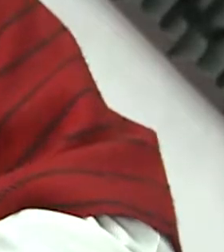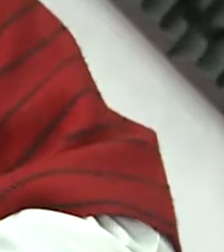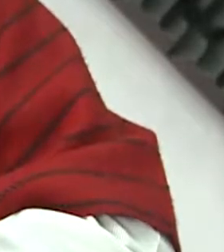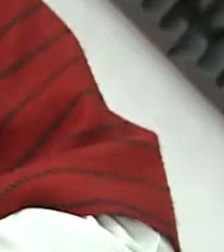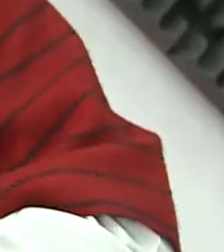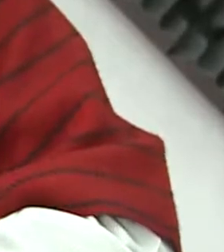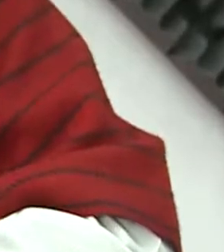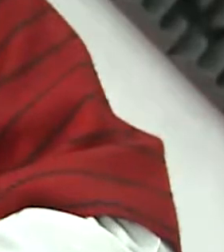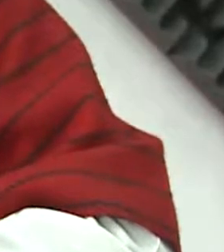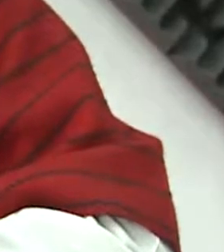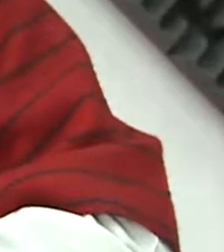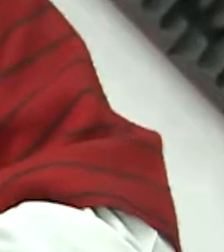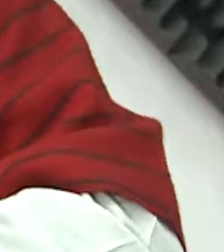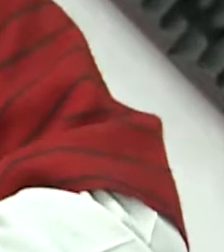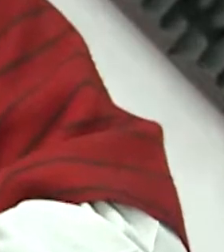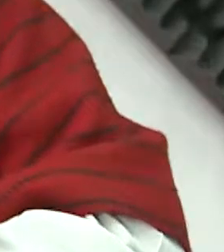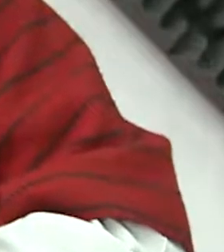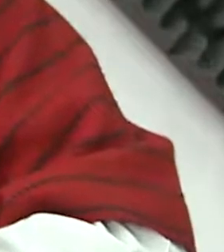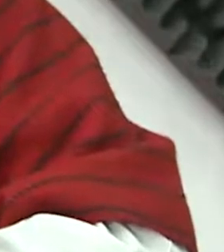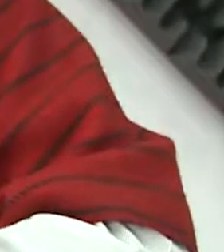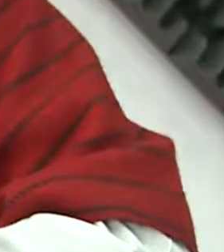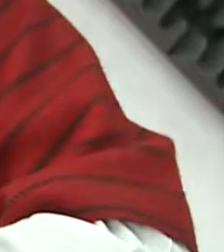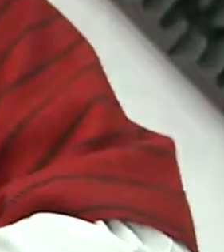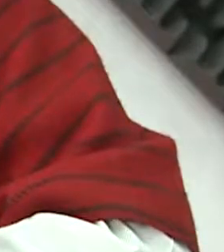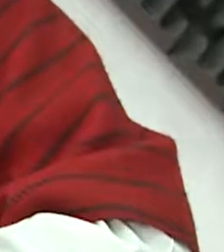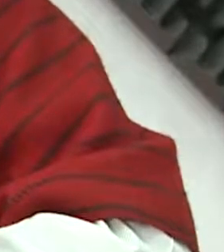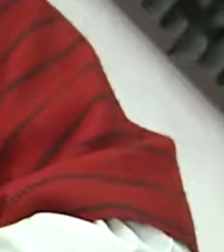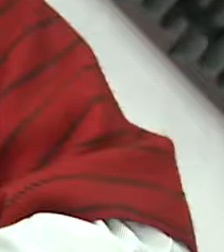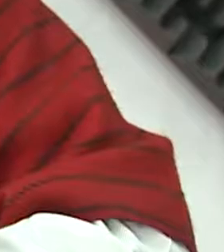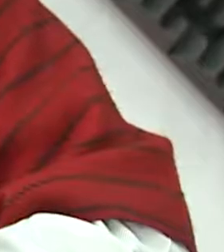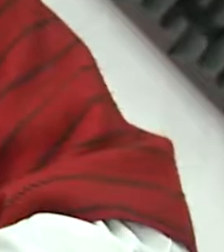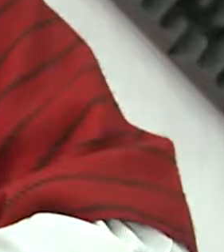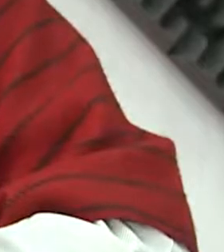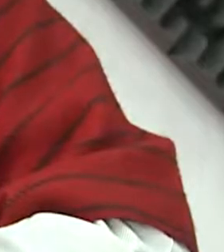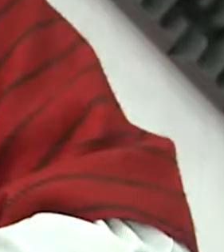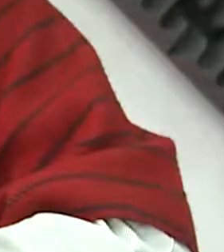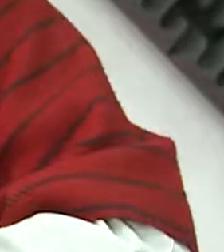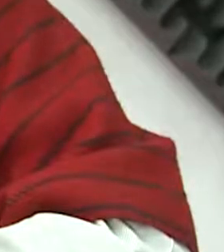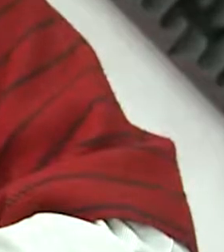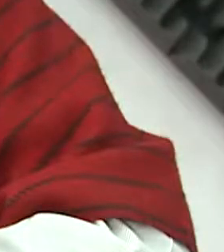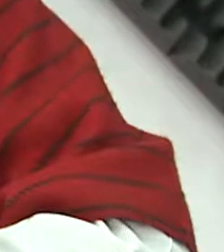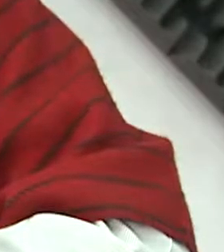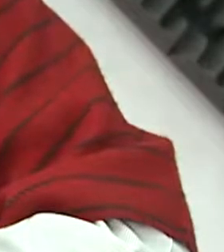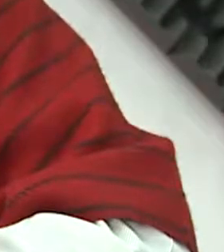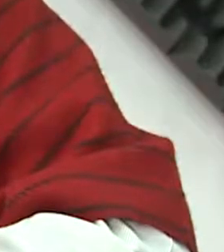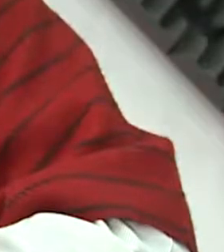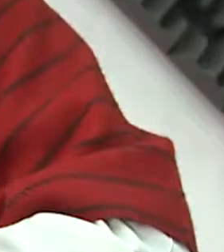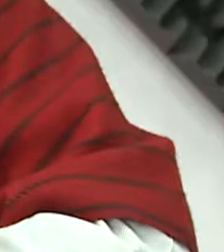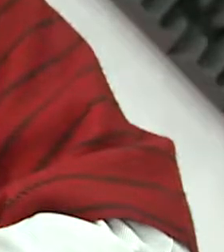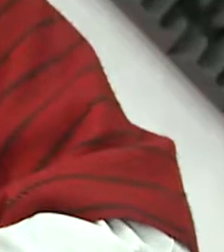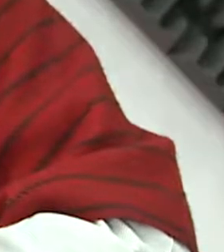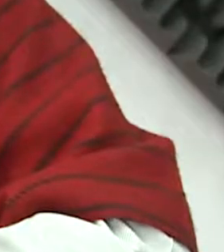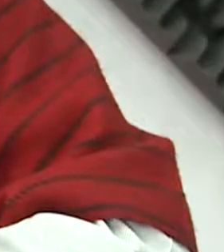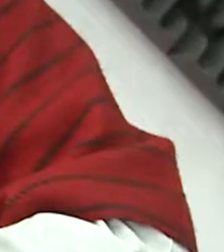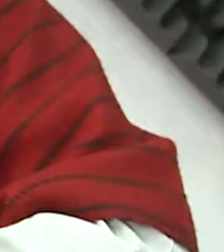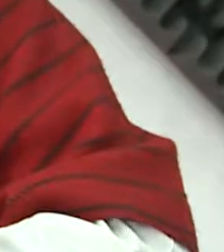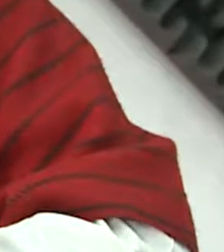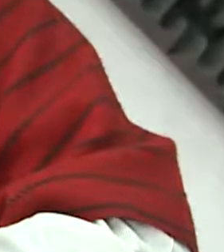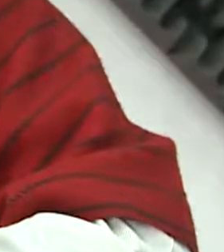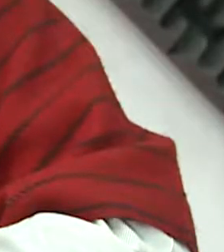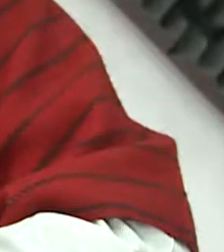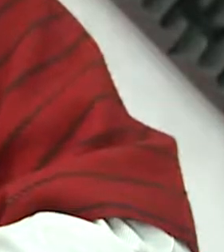Aji punya chachariwangichi gayukuna yokuchi ñami kaipikanchi kashna kai wagra punya kimsa punya kulka